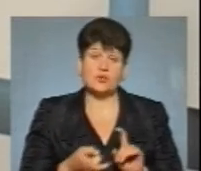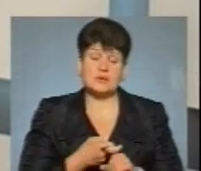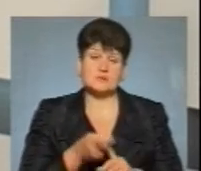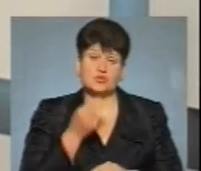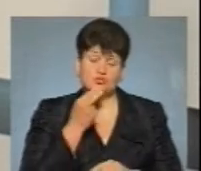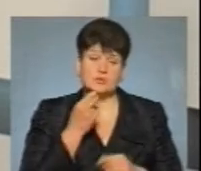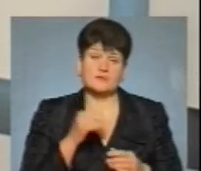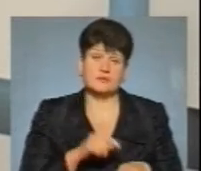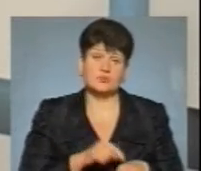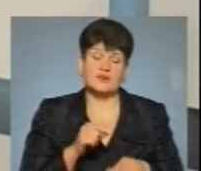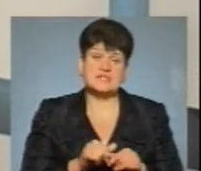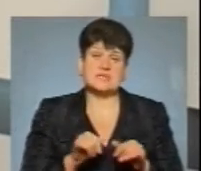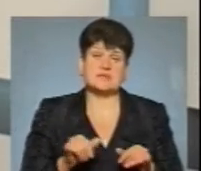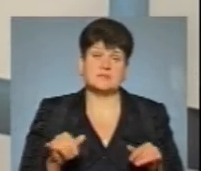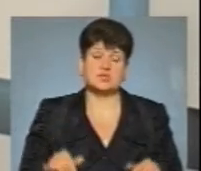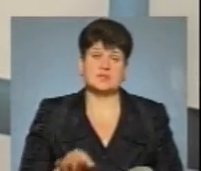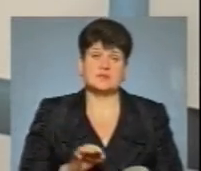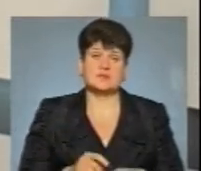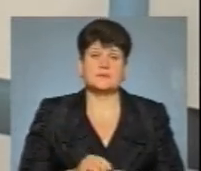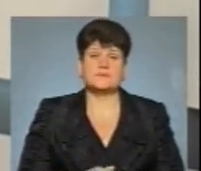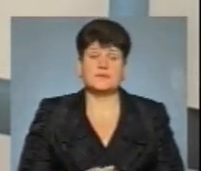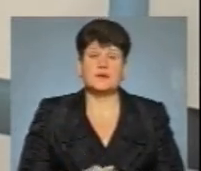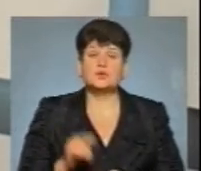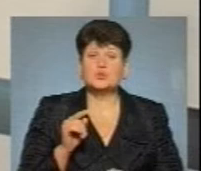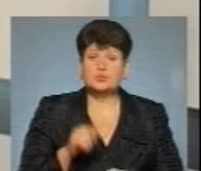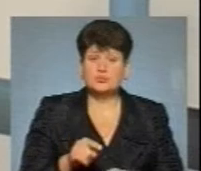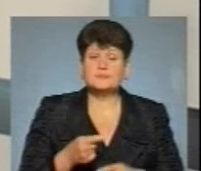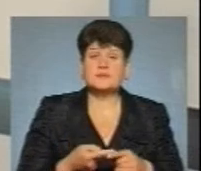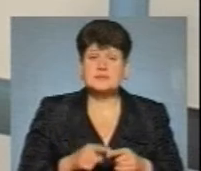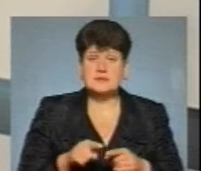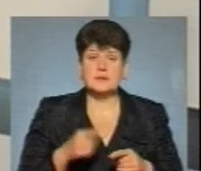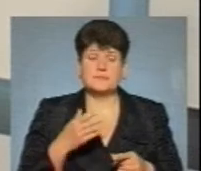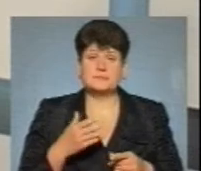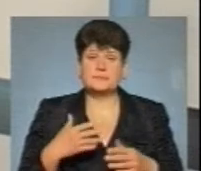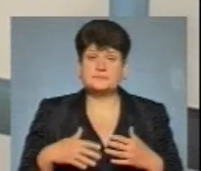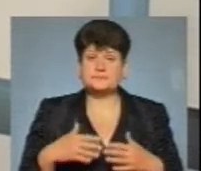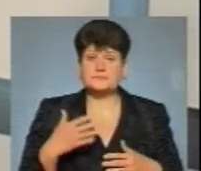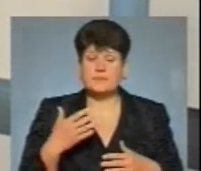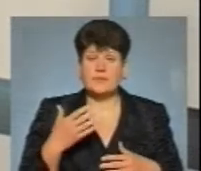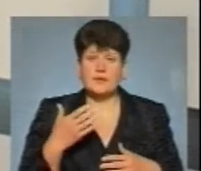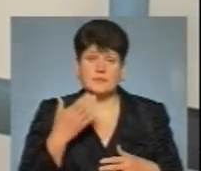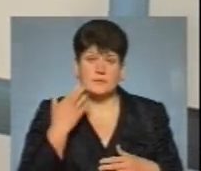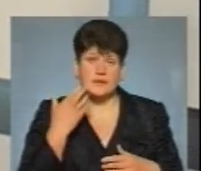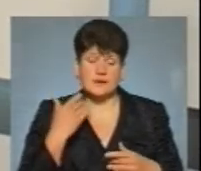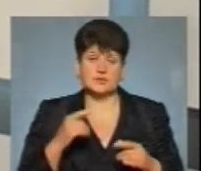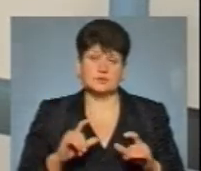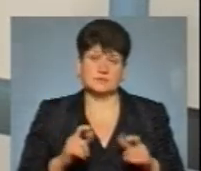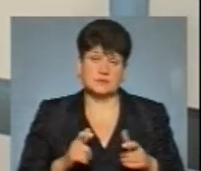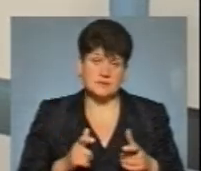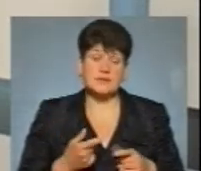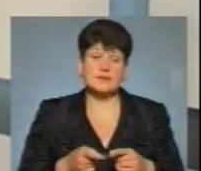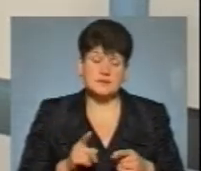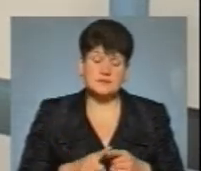вже зараження по статистиці якраз європейських країн. Тому оці послаблюючі механізми, заходи, вони відповідно дають свій результат.